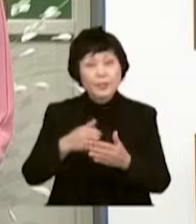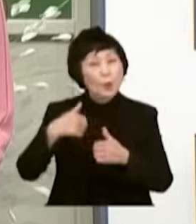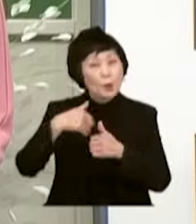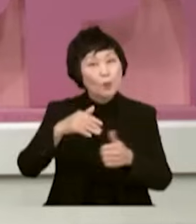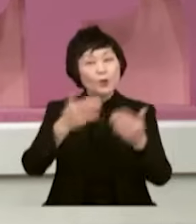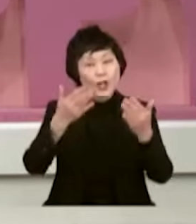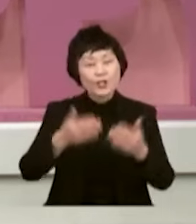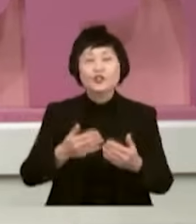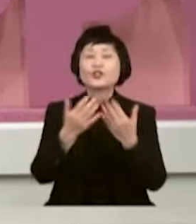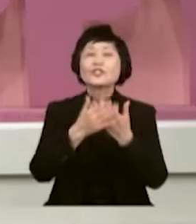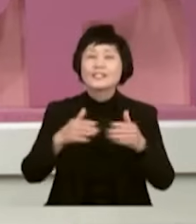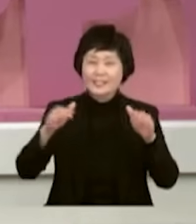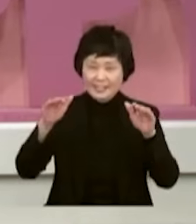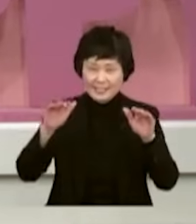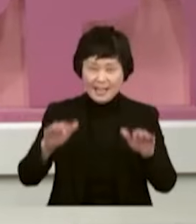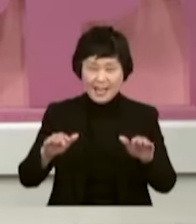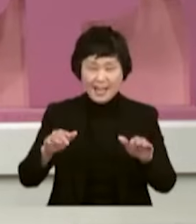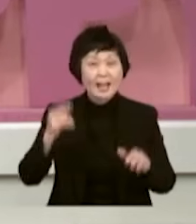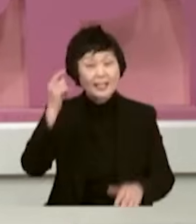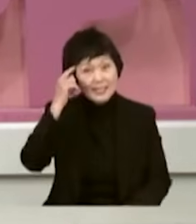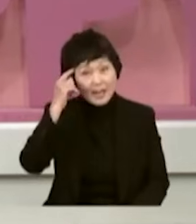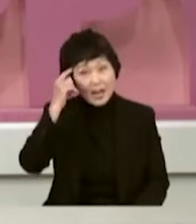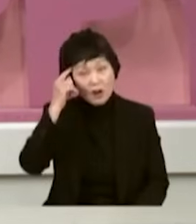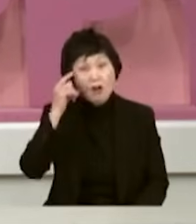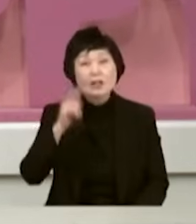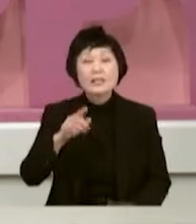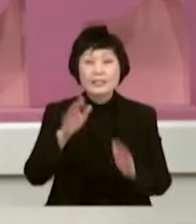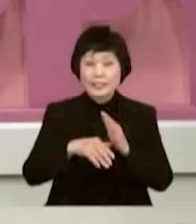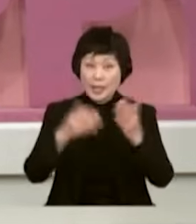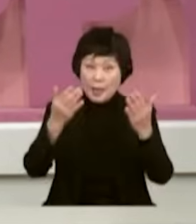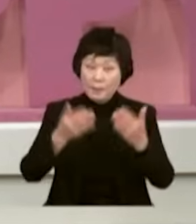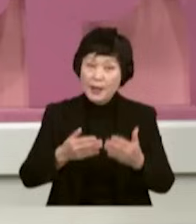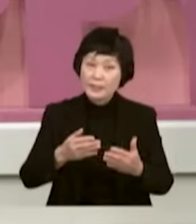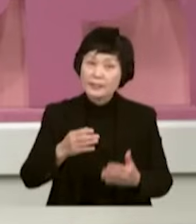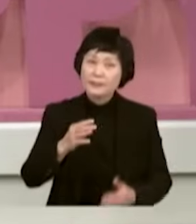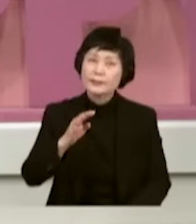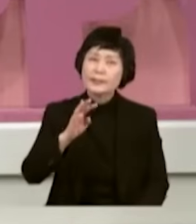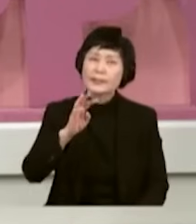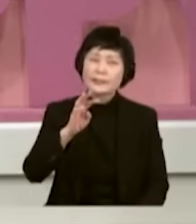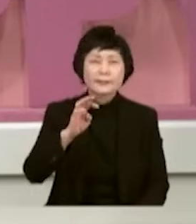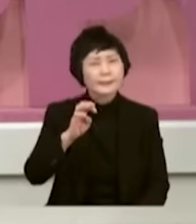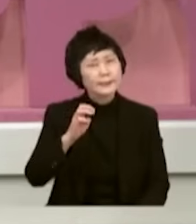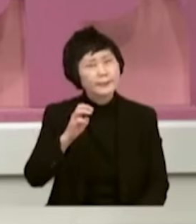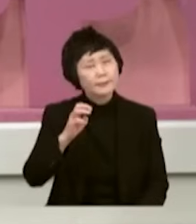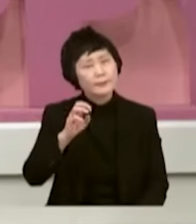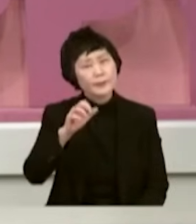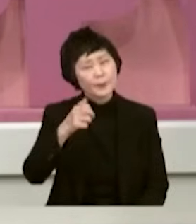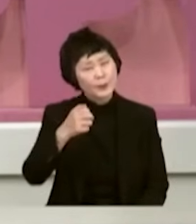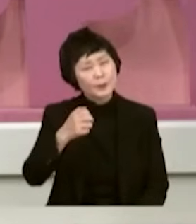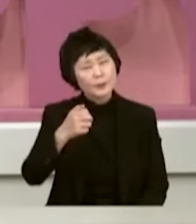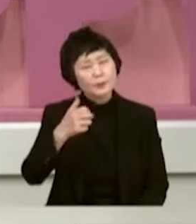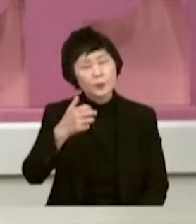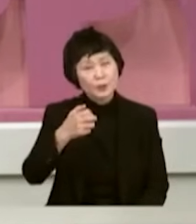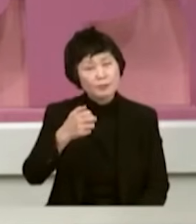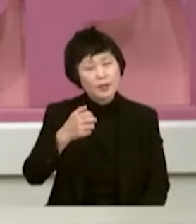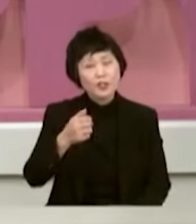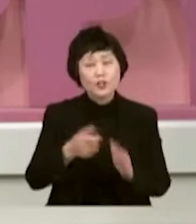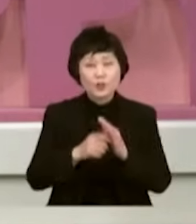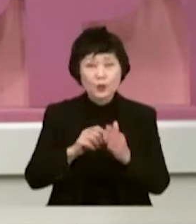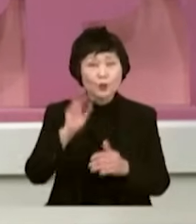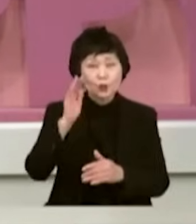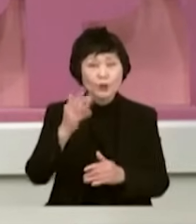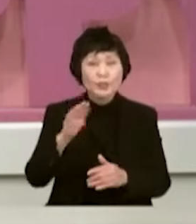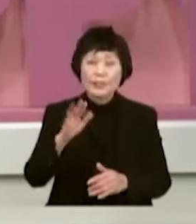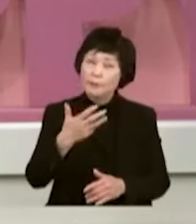네. 저는 그때 교육 전도사 월급이 한 54만 원, 55만 됐는데 네. 그러면 하나님 앞에 11주를